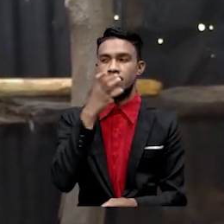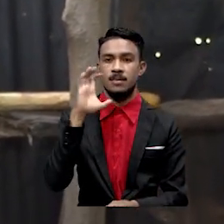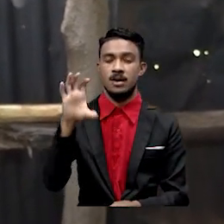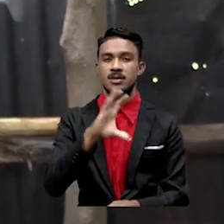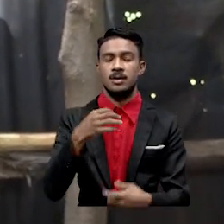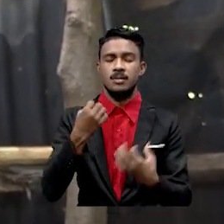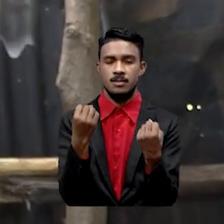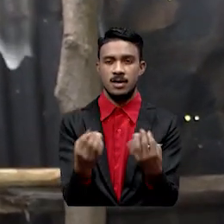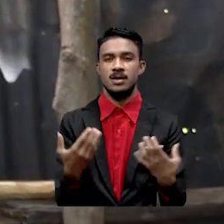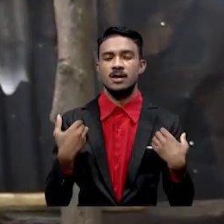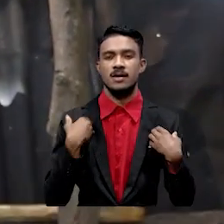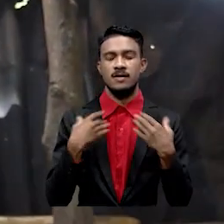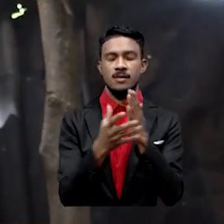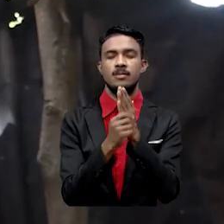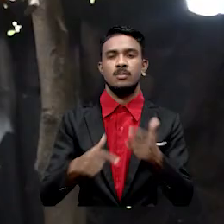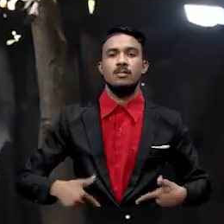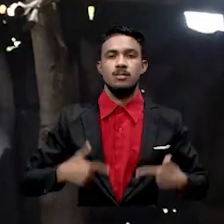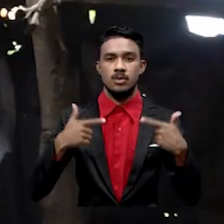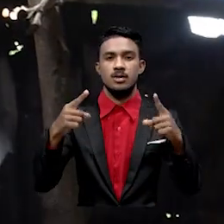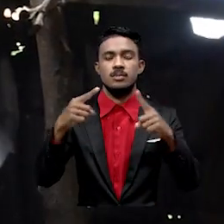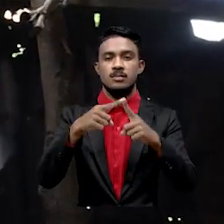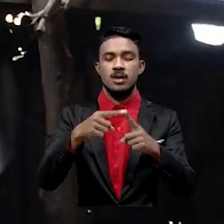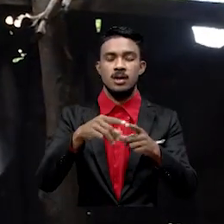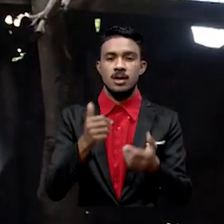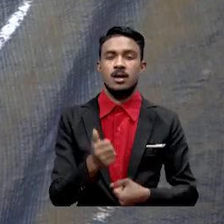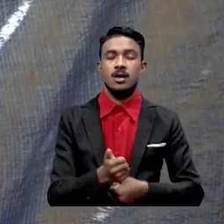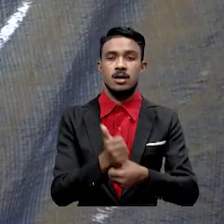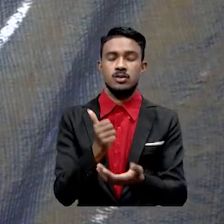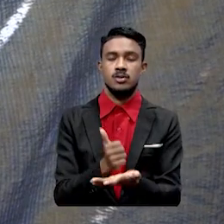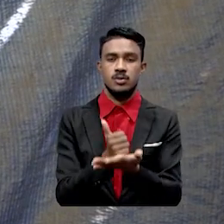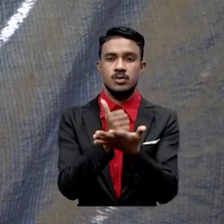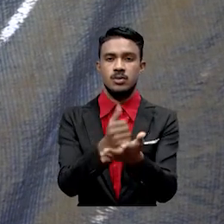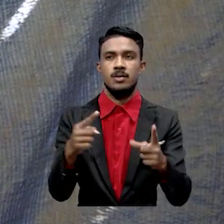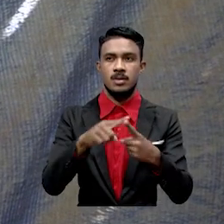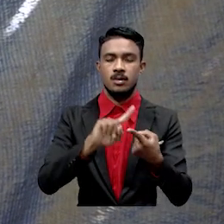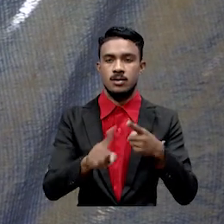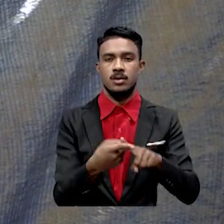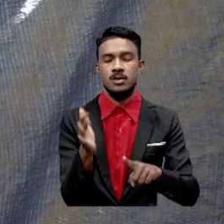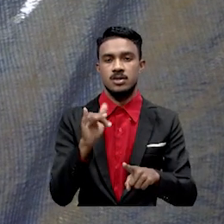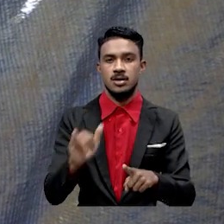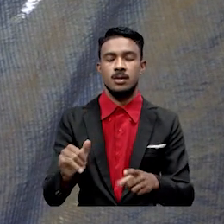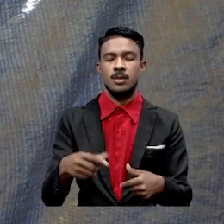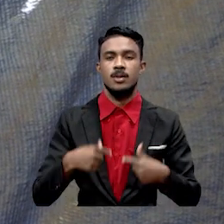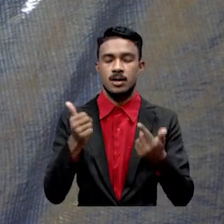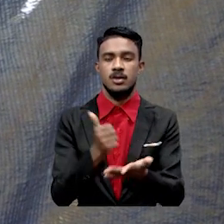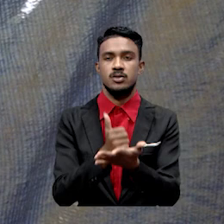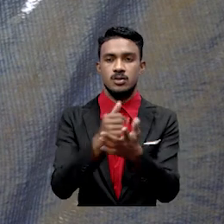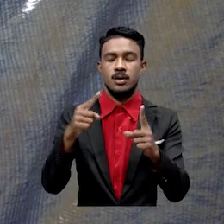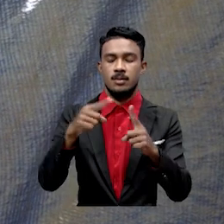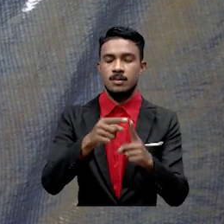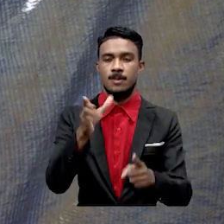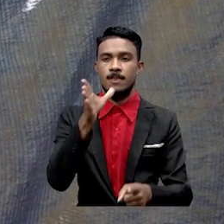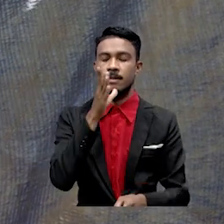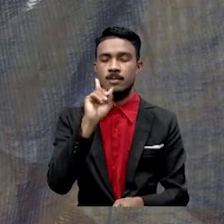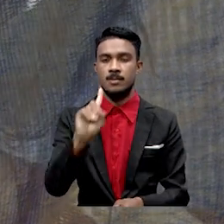barak liu tau esperansa moris ba apoyu husi vizinu sira. Nebe sempre lolo liman ba inan faluk nee hodi hakman